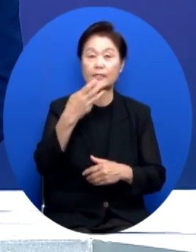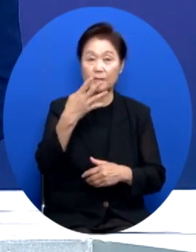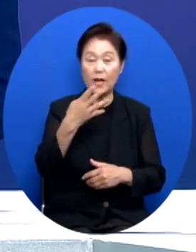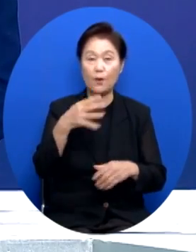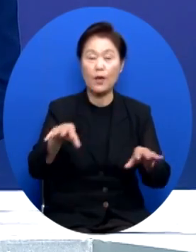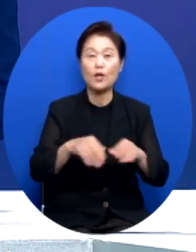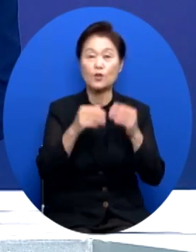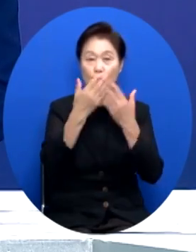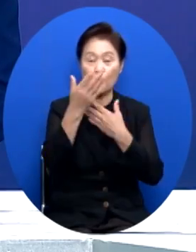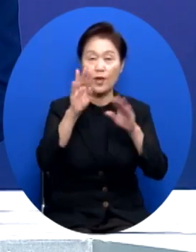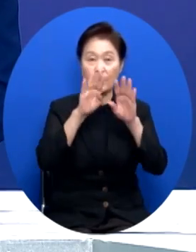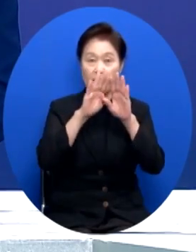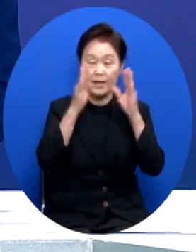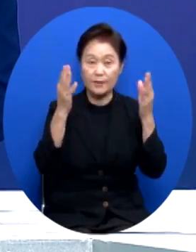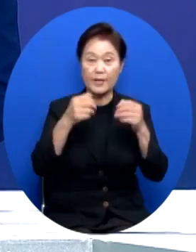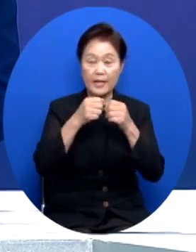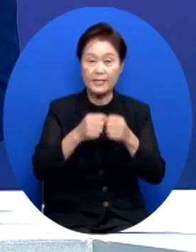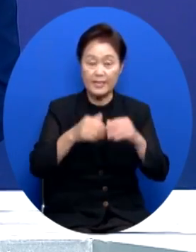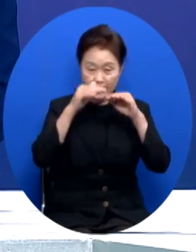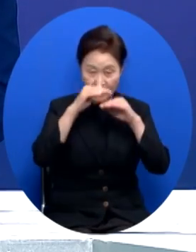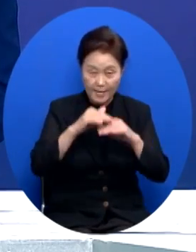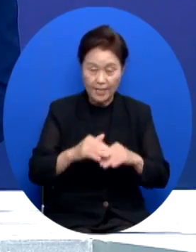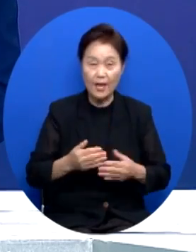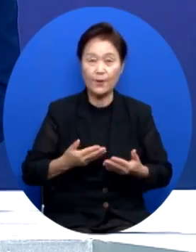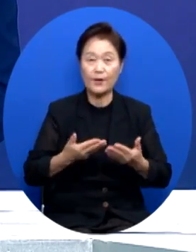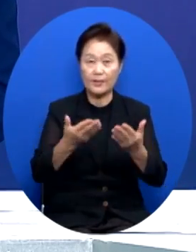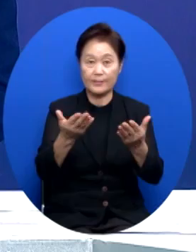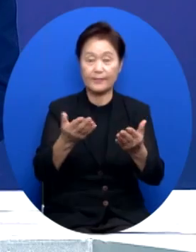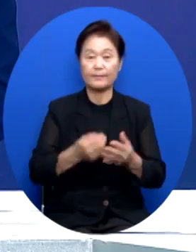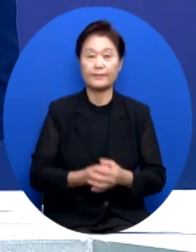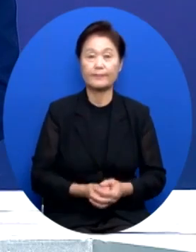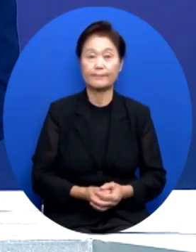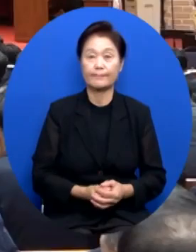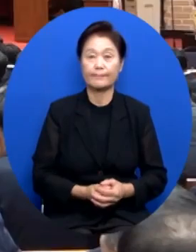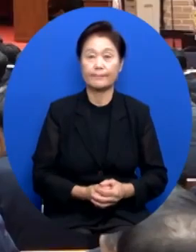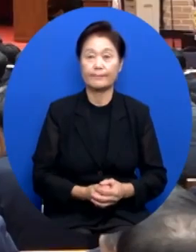개회했습니다. 자세한 총회 소식을 장현수 기자가 전해드립니다.